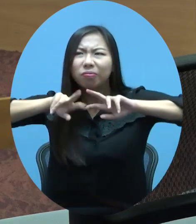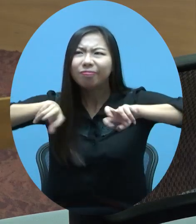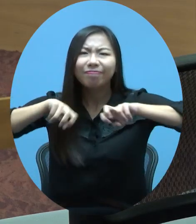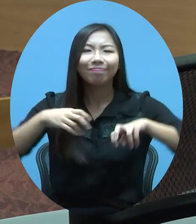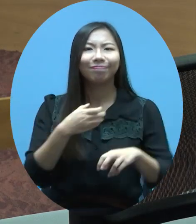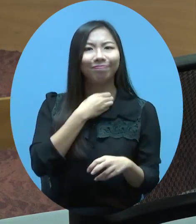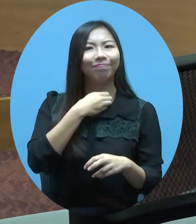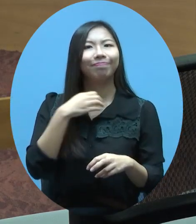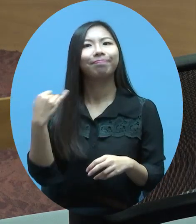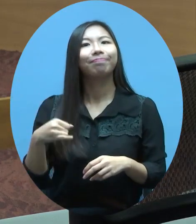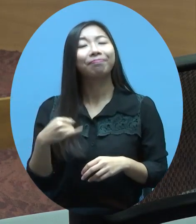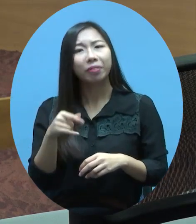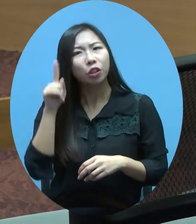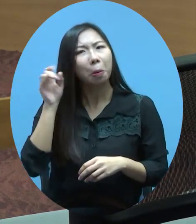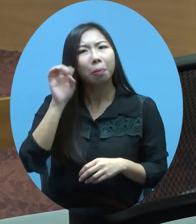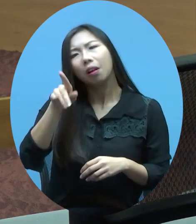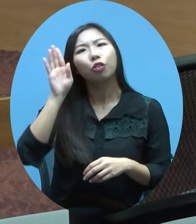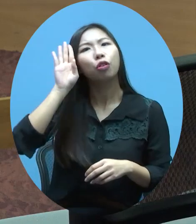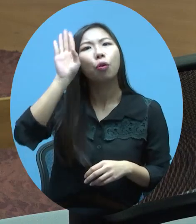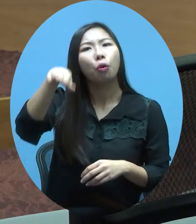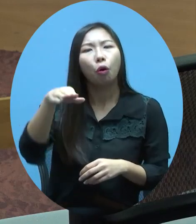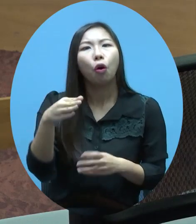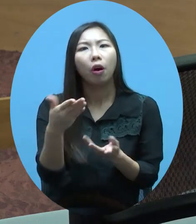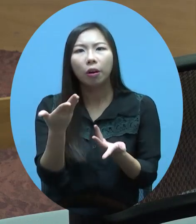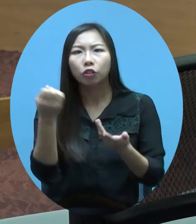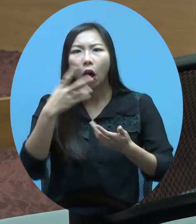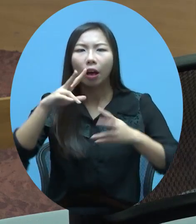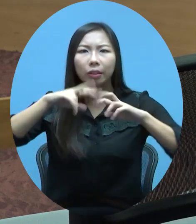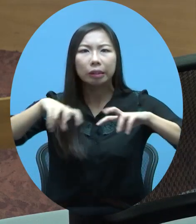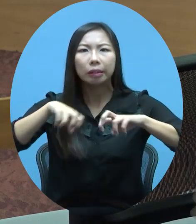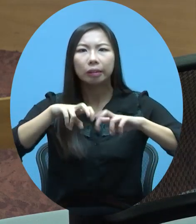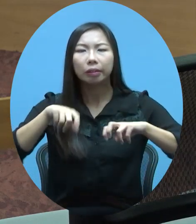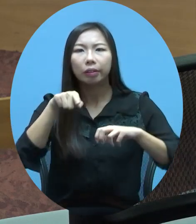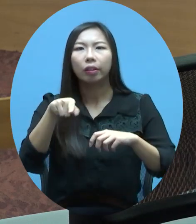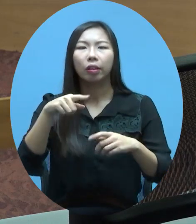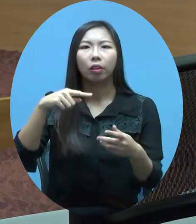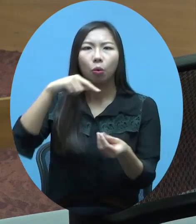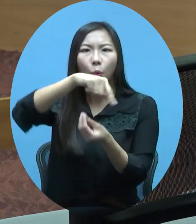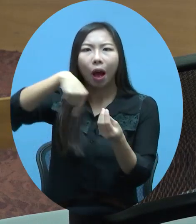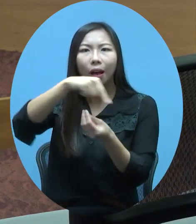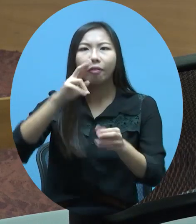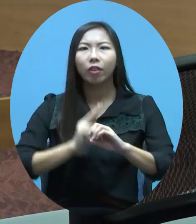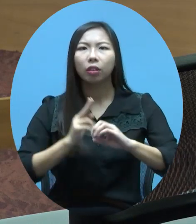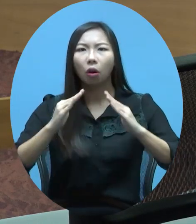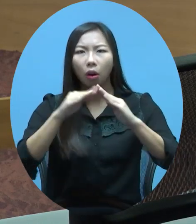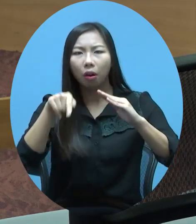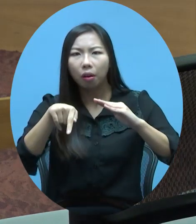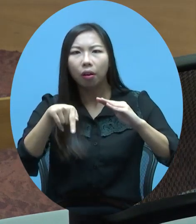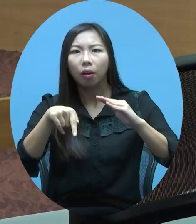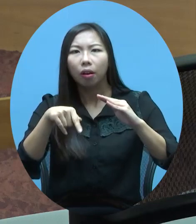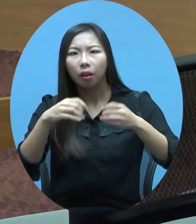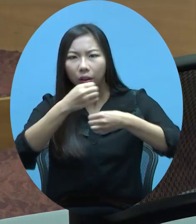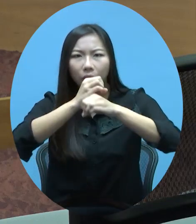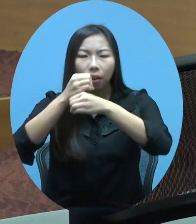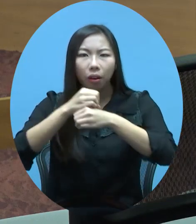頭病係邊個啦。咁想問下你哋嚟緊幾時會再驗多次嗰個佛堂嗰啲環境樣本咧？咁知唔知據你